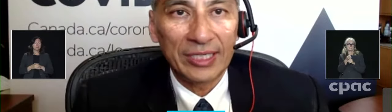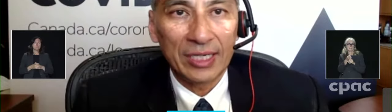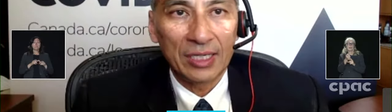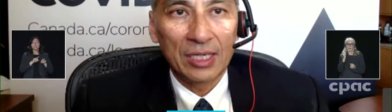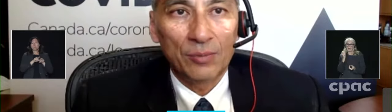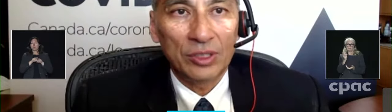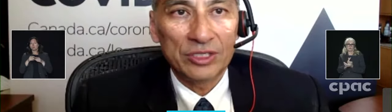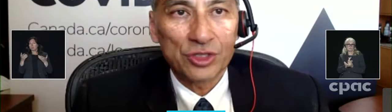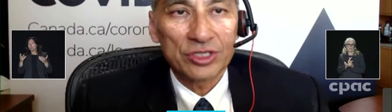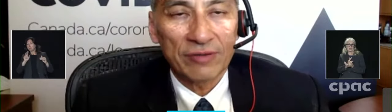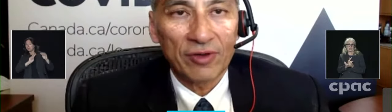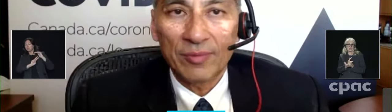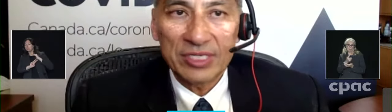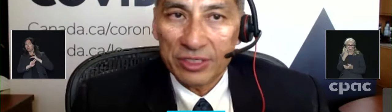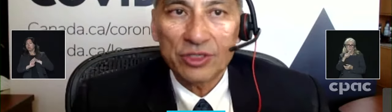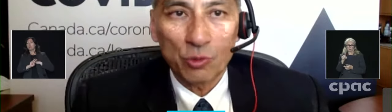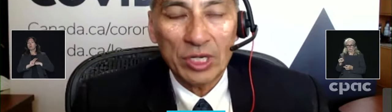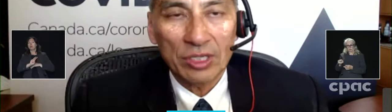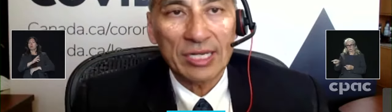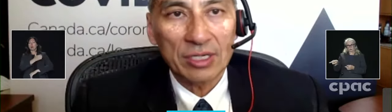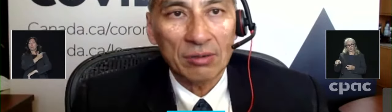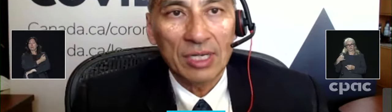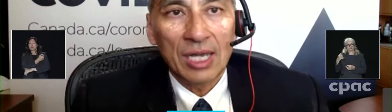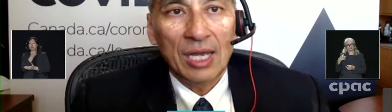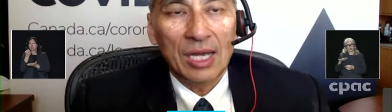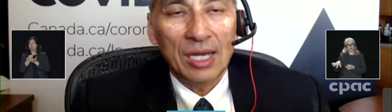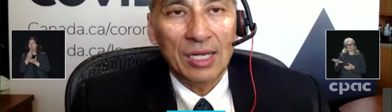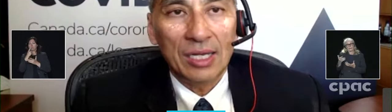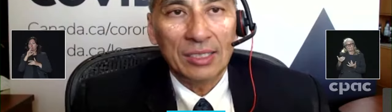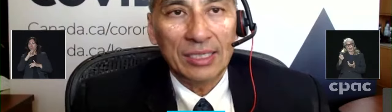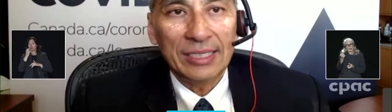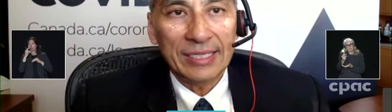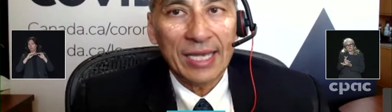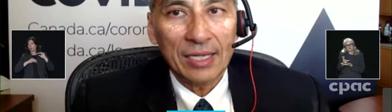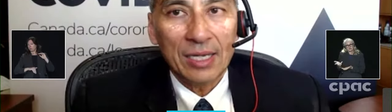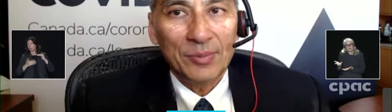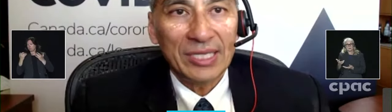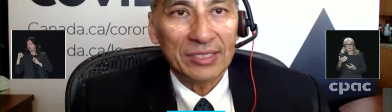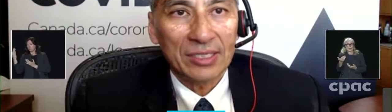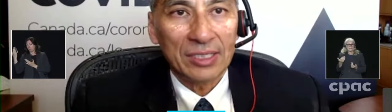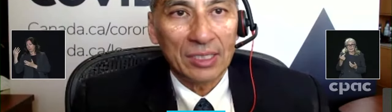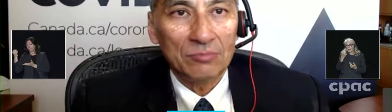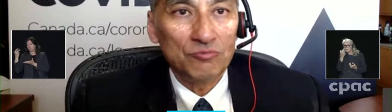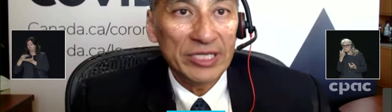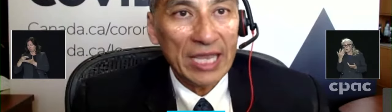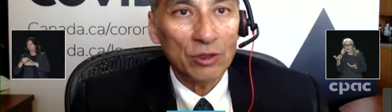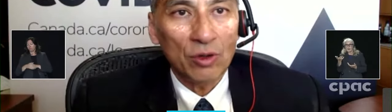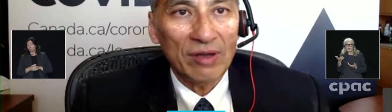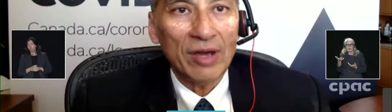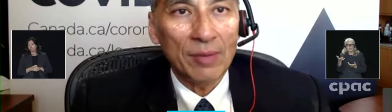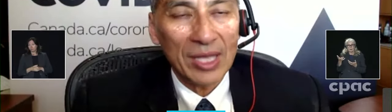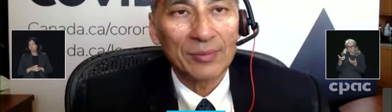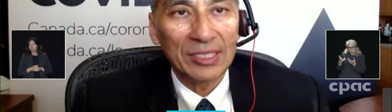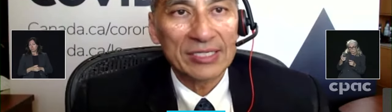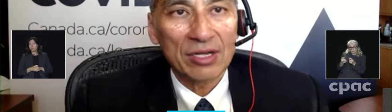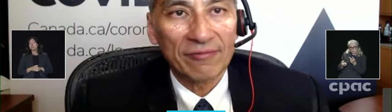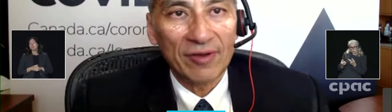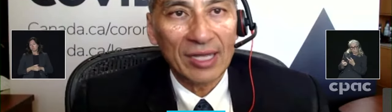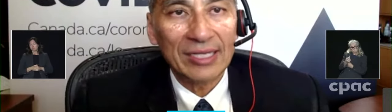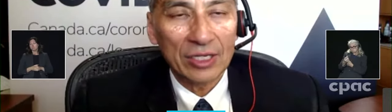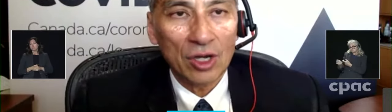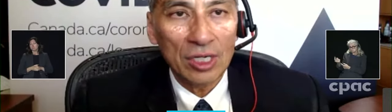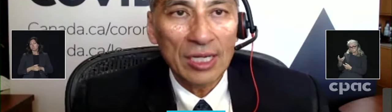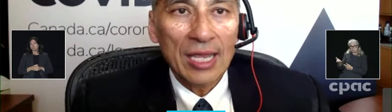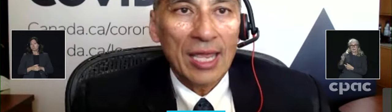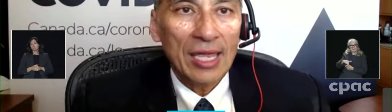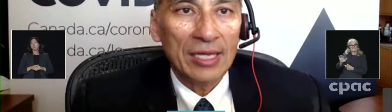les jeunes enfants. Mais c'est sûr, oui, on attend les cas. peut-être lié parmi les enfants